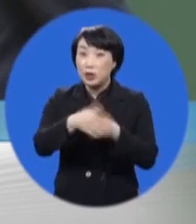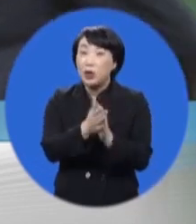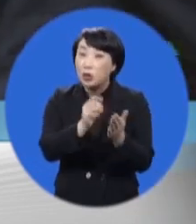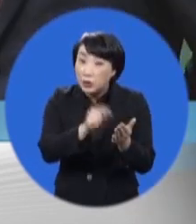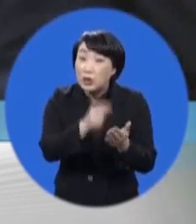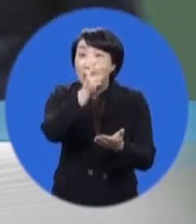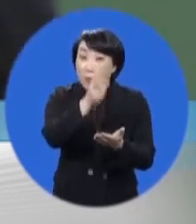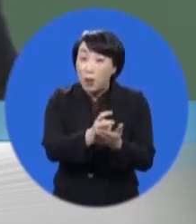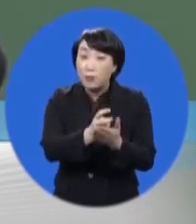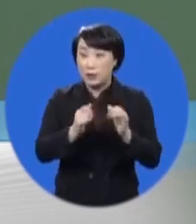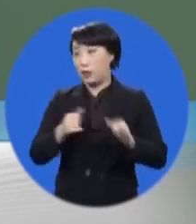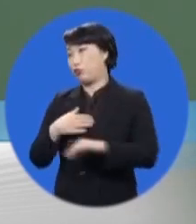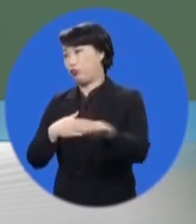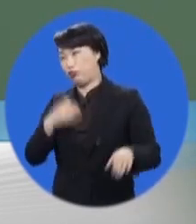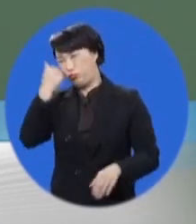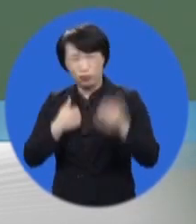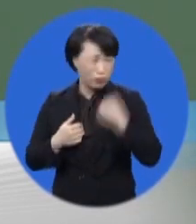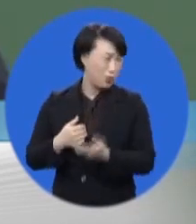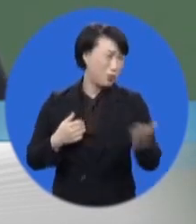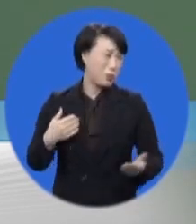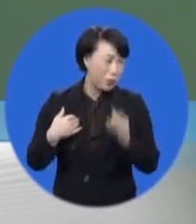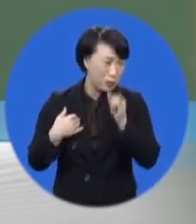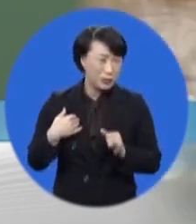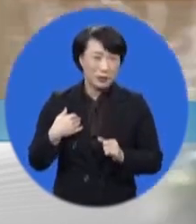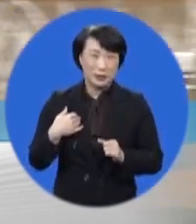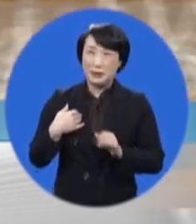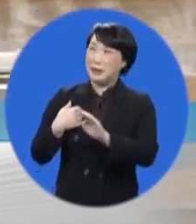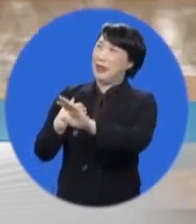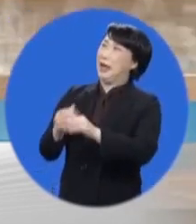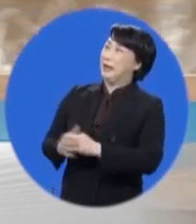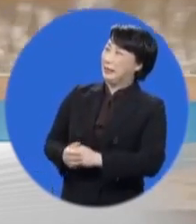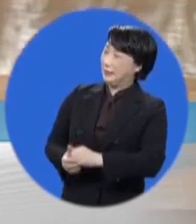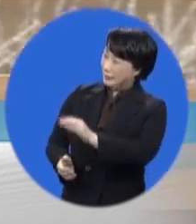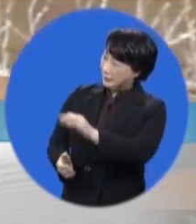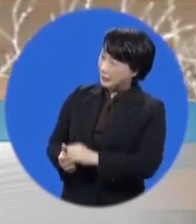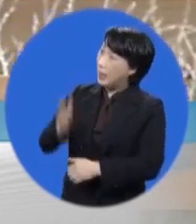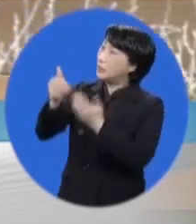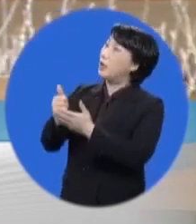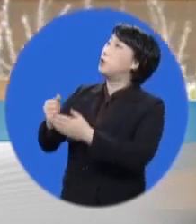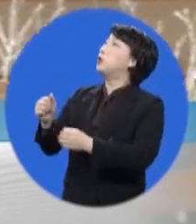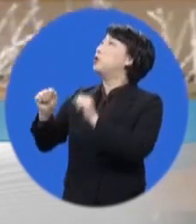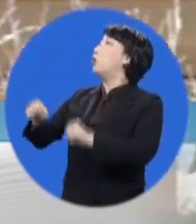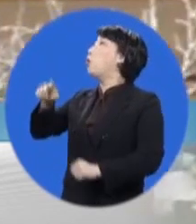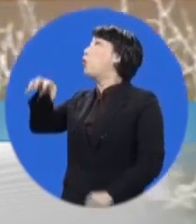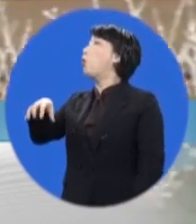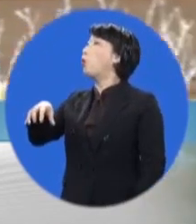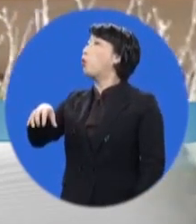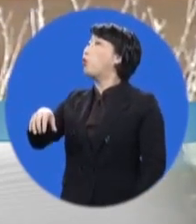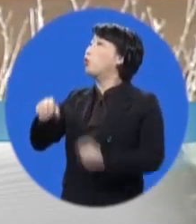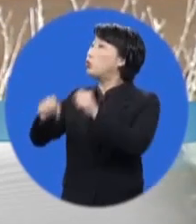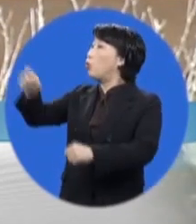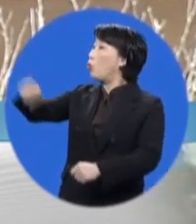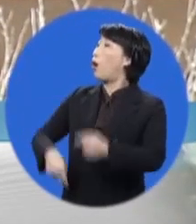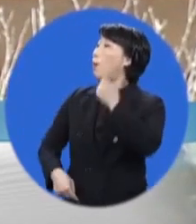성경이라는 법을 인간은 아무도 모르지요. 그리고 뭐라고 하느냐? 야, 하나님이 어딨냐?